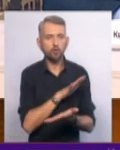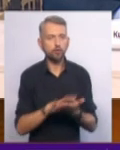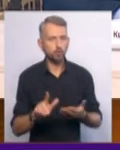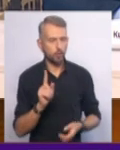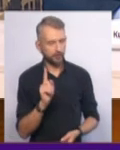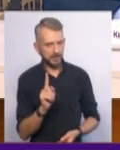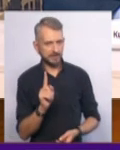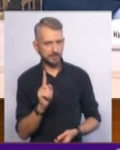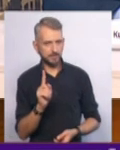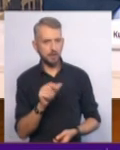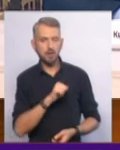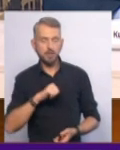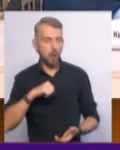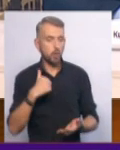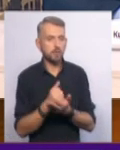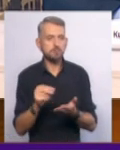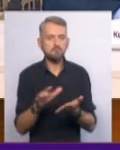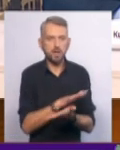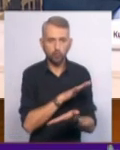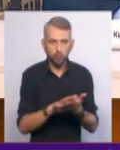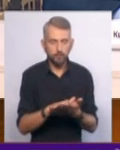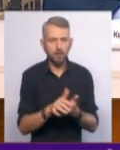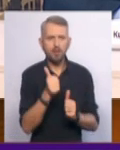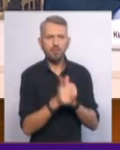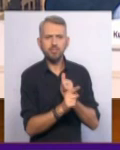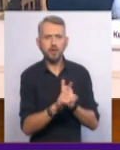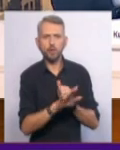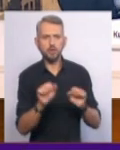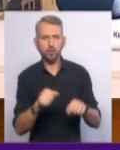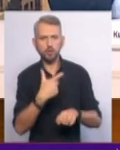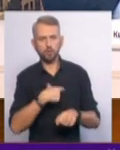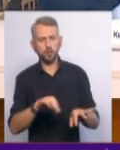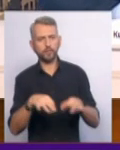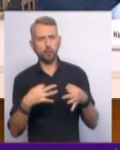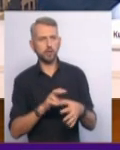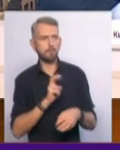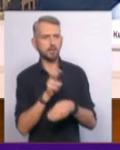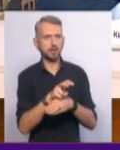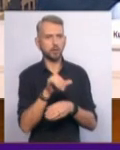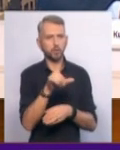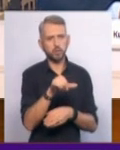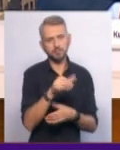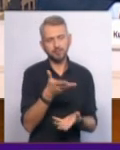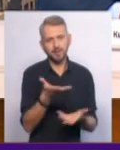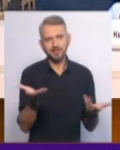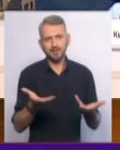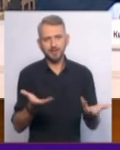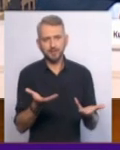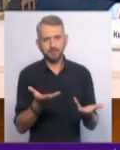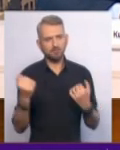безкоштовність. Найголовніше. Не кожен може собі дозволити піти у там, якийсь там